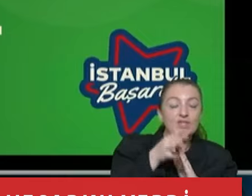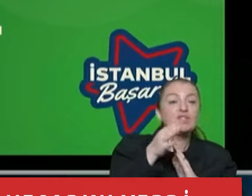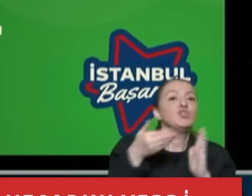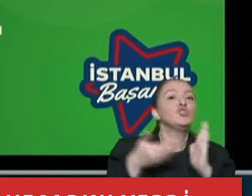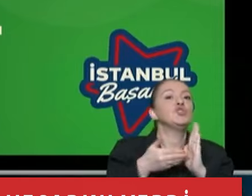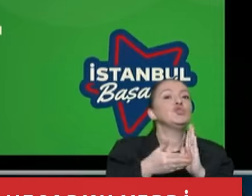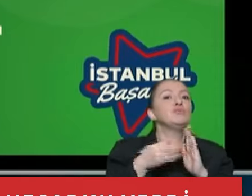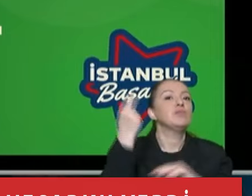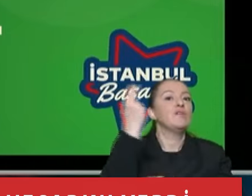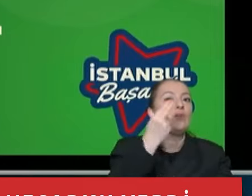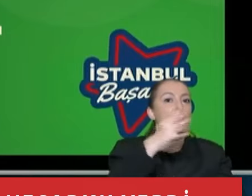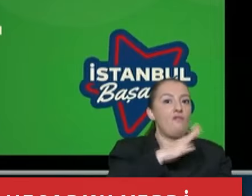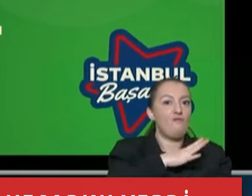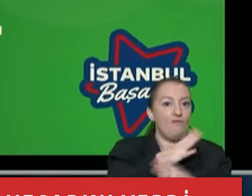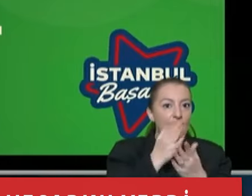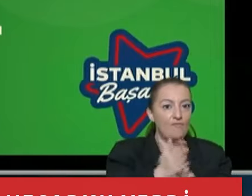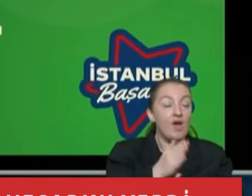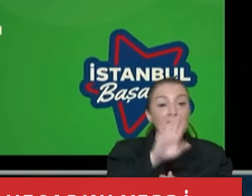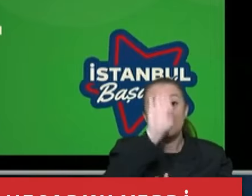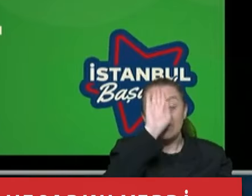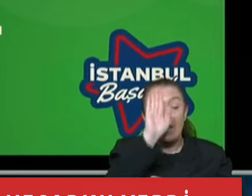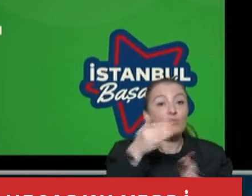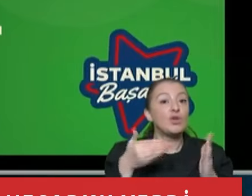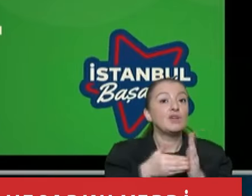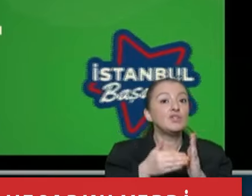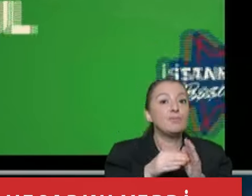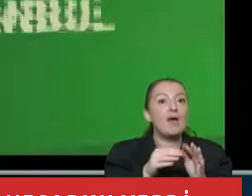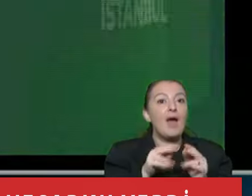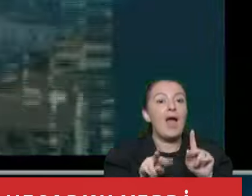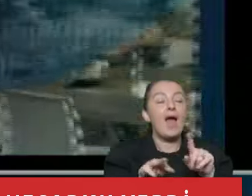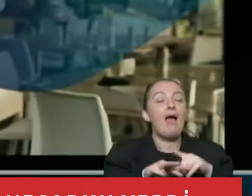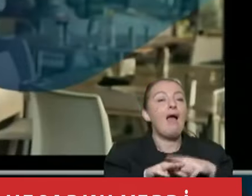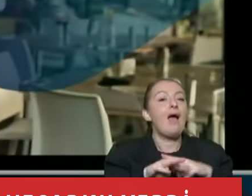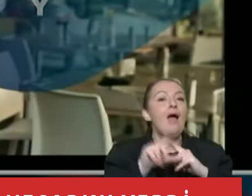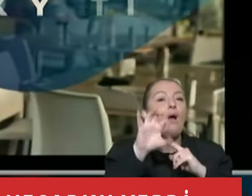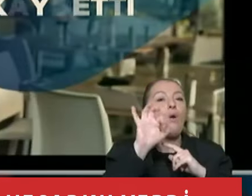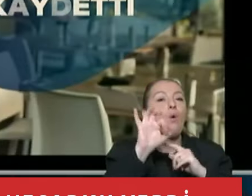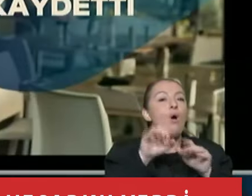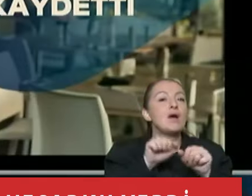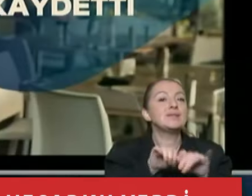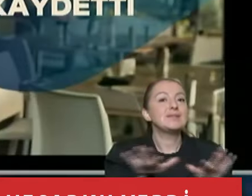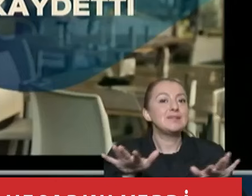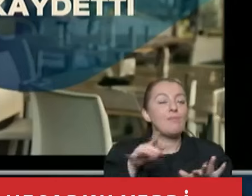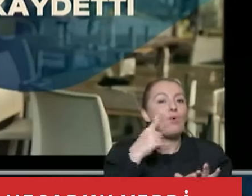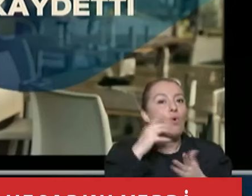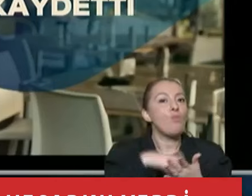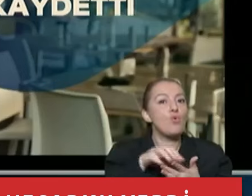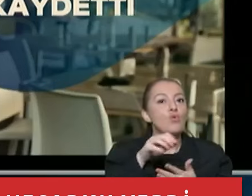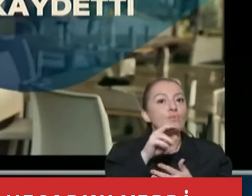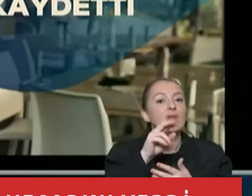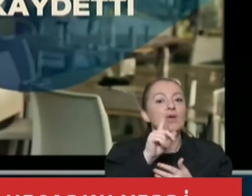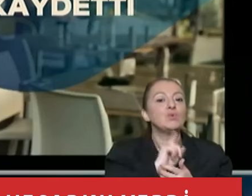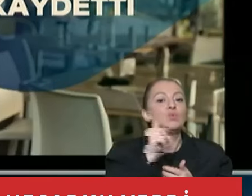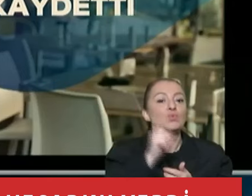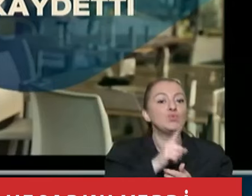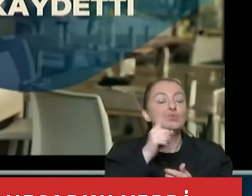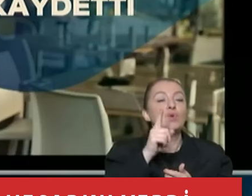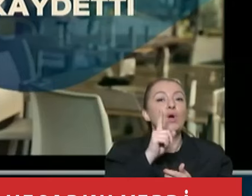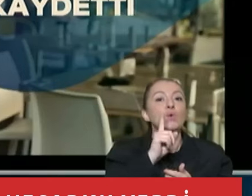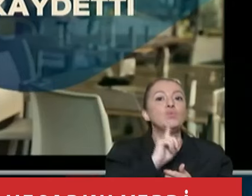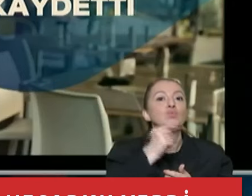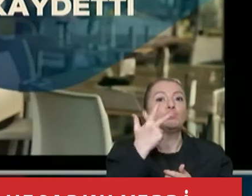bulunduğu İstanbul'da girişimcilik ekosistemi branşında 2023 yılında % 1203 oranında büyüme kaydedildiğini